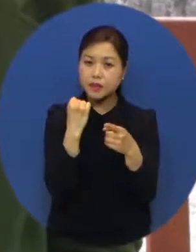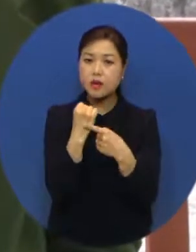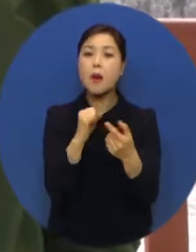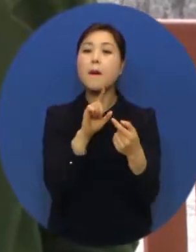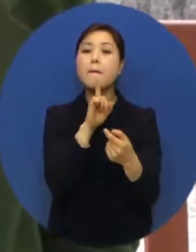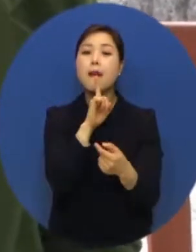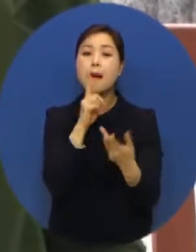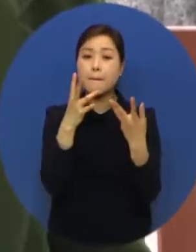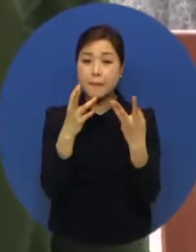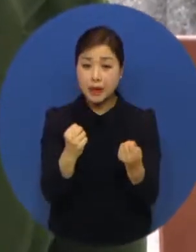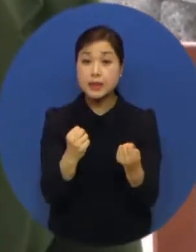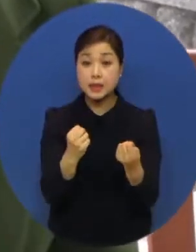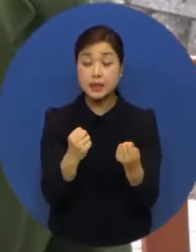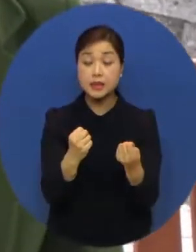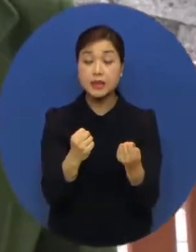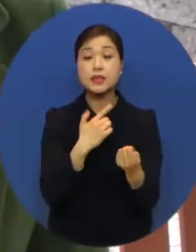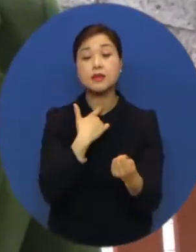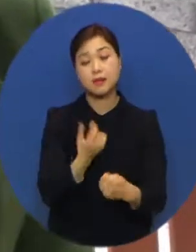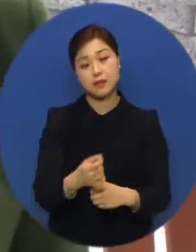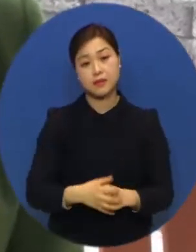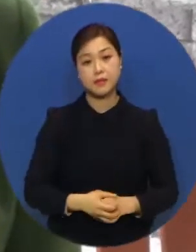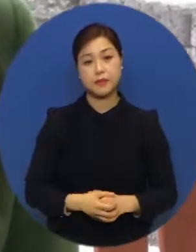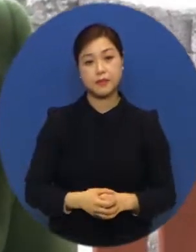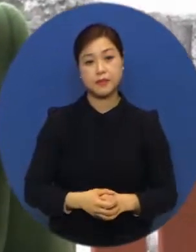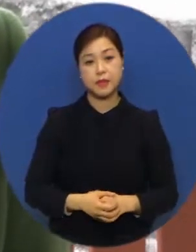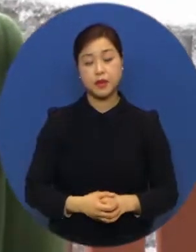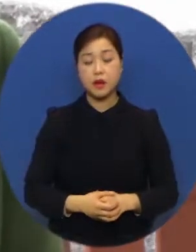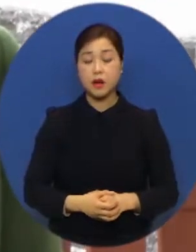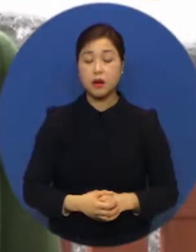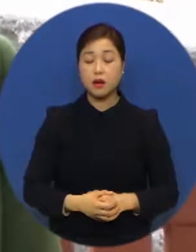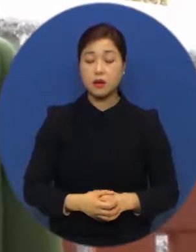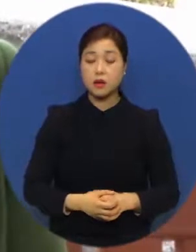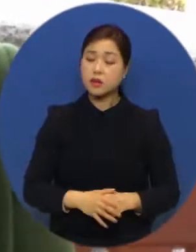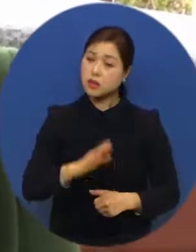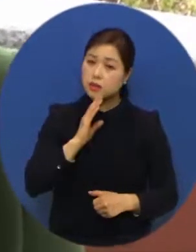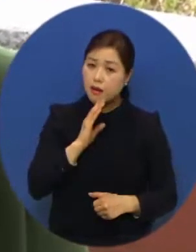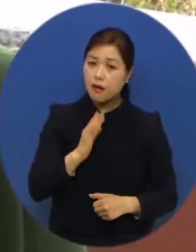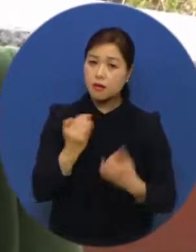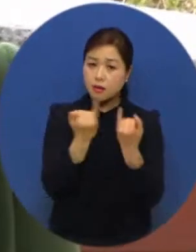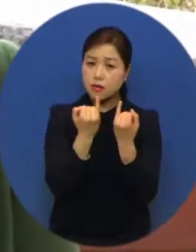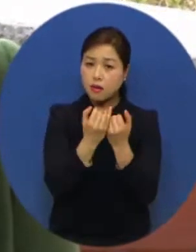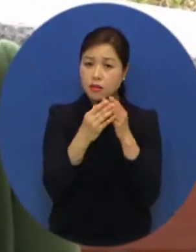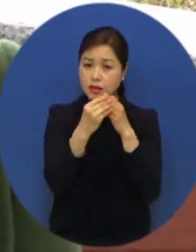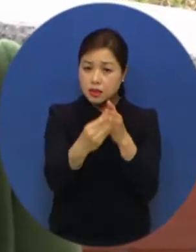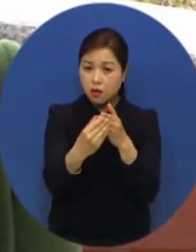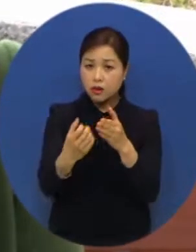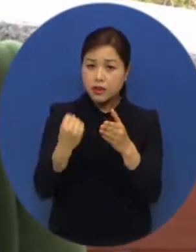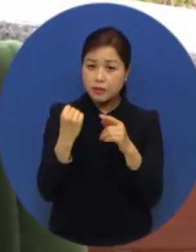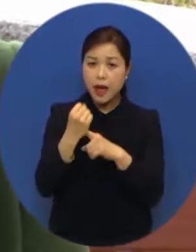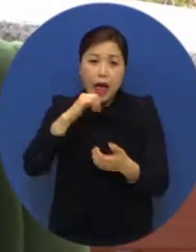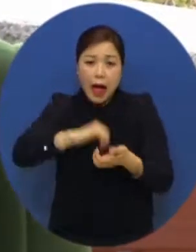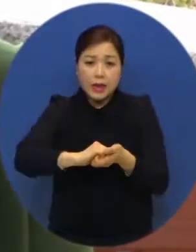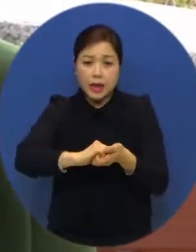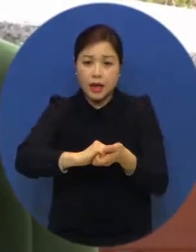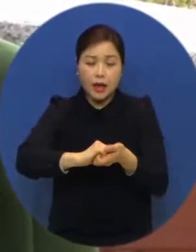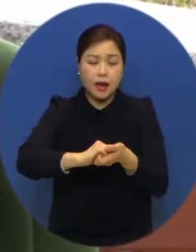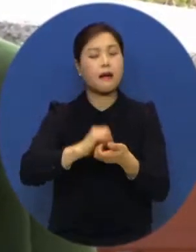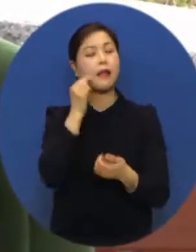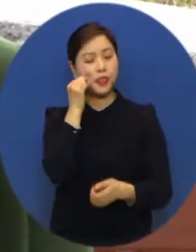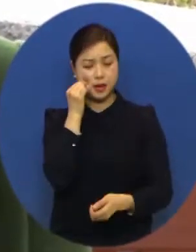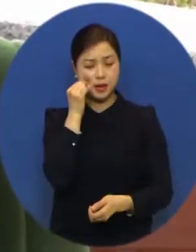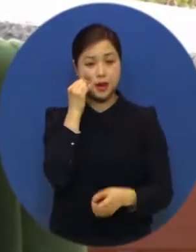많이 썼음에도 불구하고 과연 여성적 리더십에 저희가 제한을 두면 되지 않는다. 특히 문화